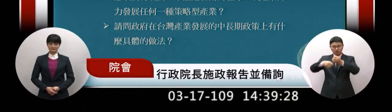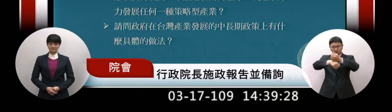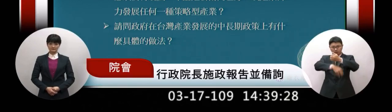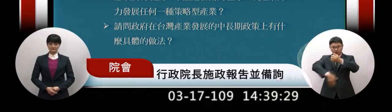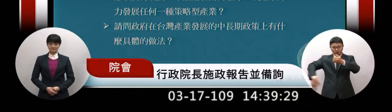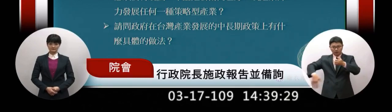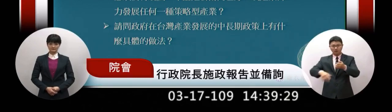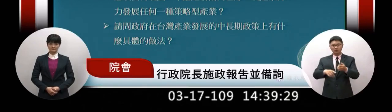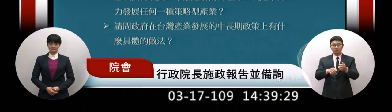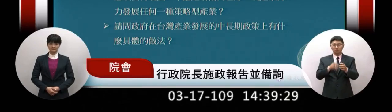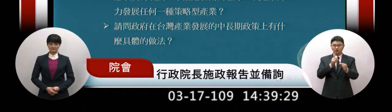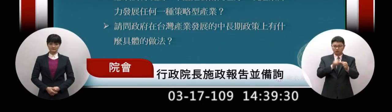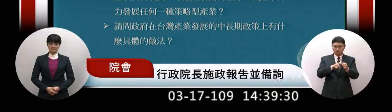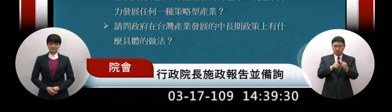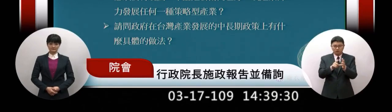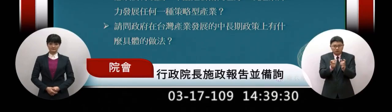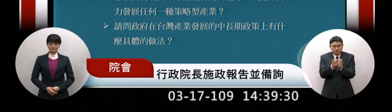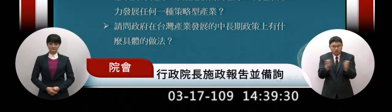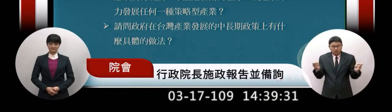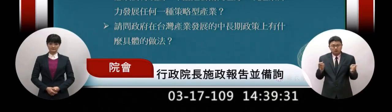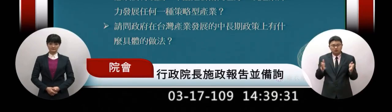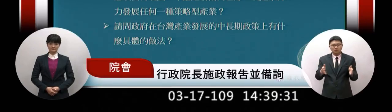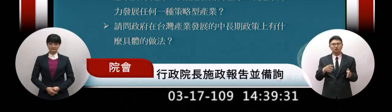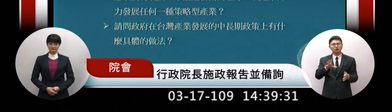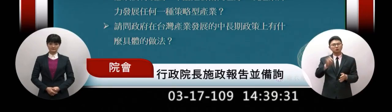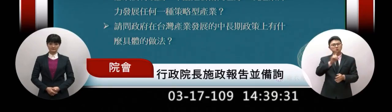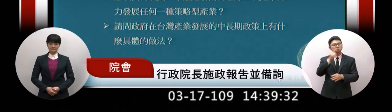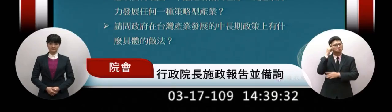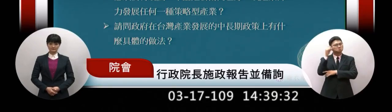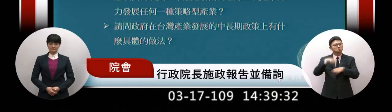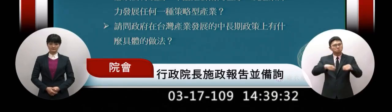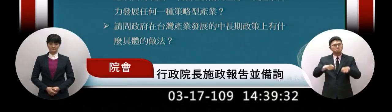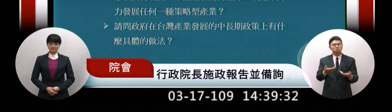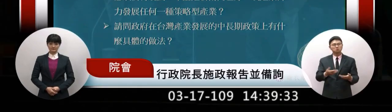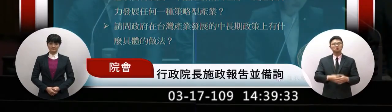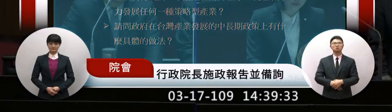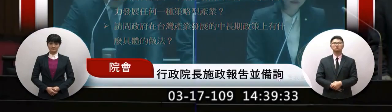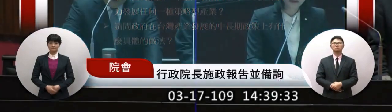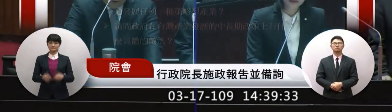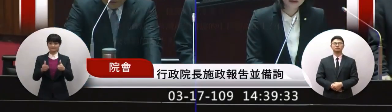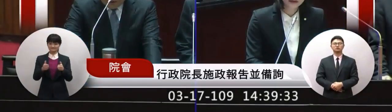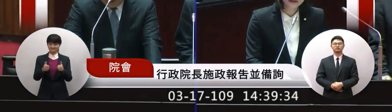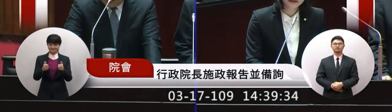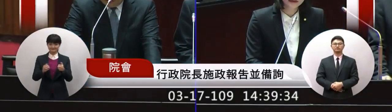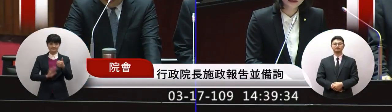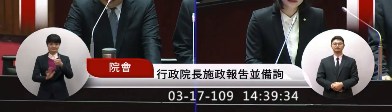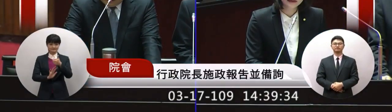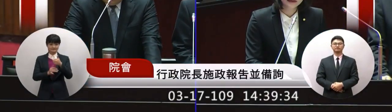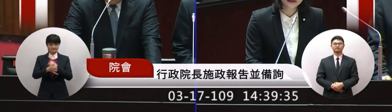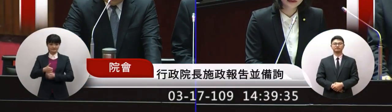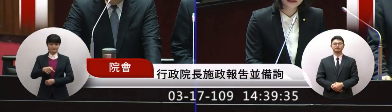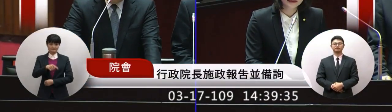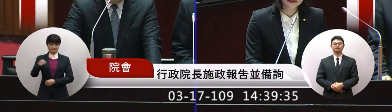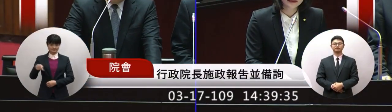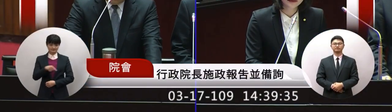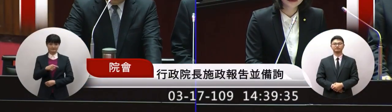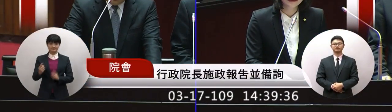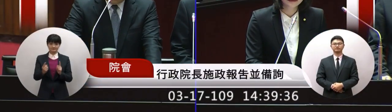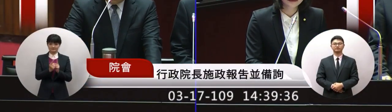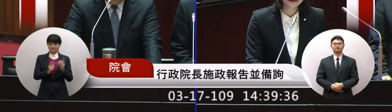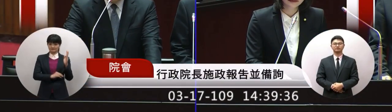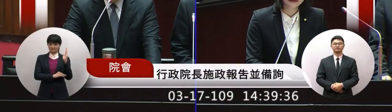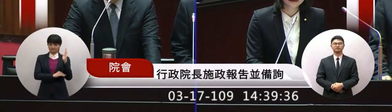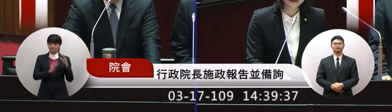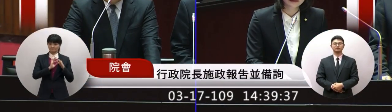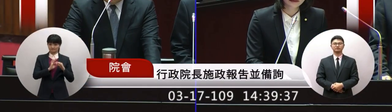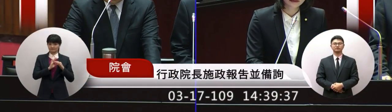中长期政策上面有什么样具体的做法？ 谢谢委员对政府很多